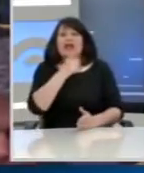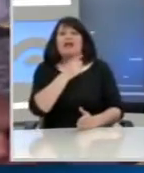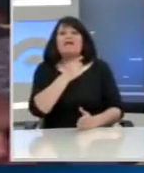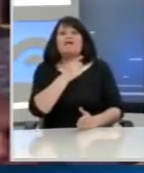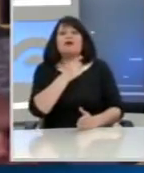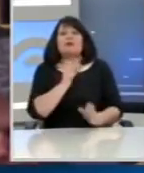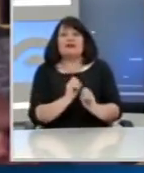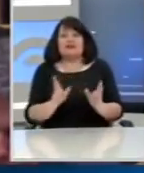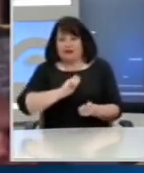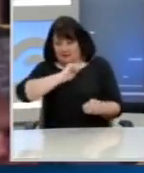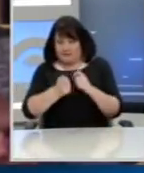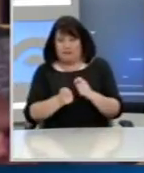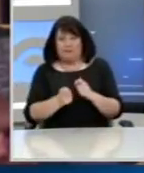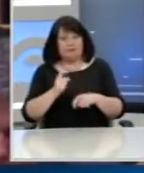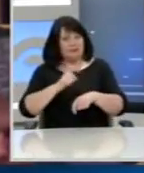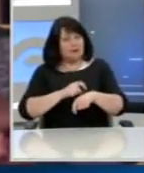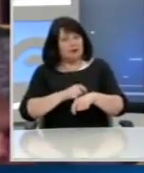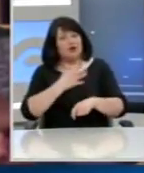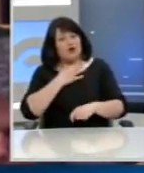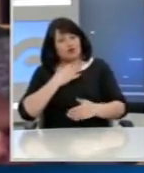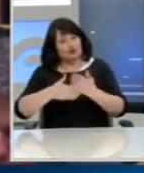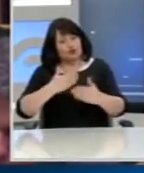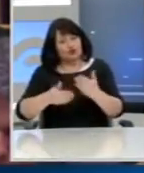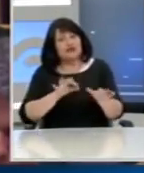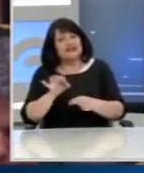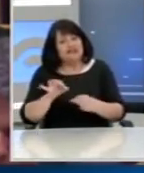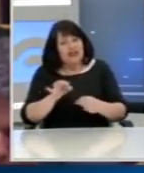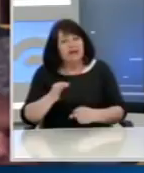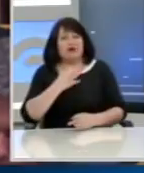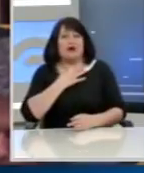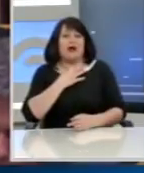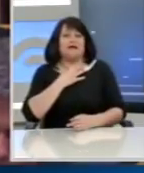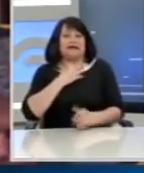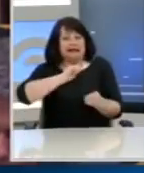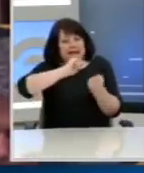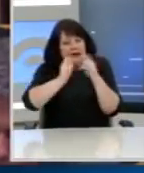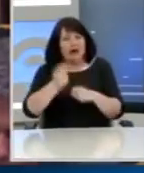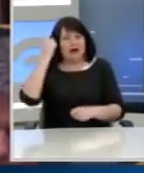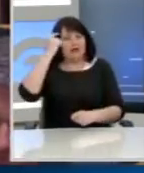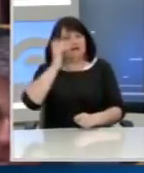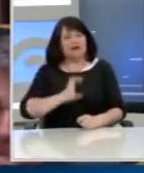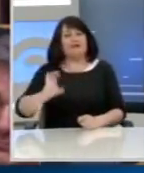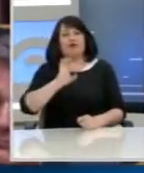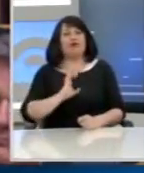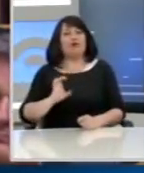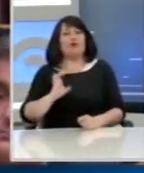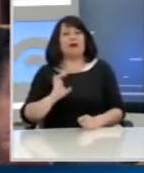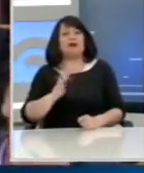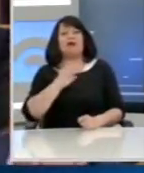μέρα στην άλλη. Χρειάζεται χρόνος, χρειάζεται σχέδιο, χρειάζεται ολόκληρη, αν